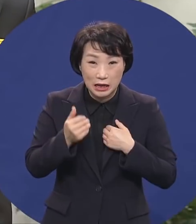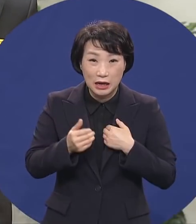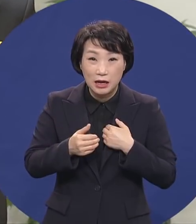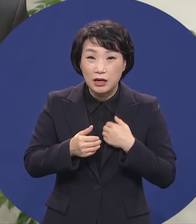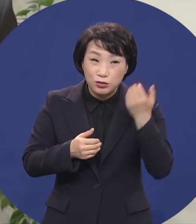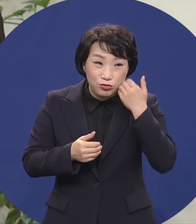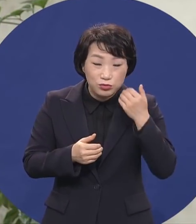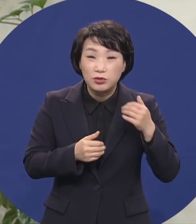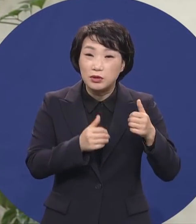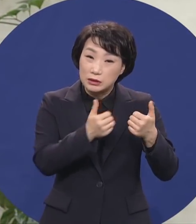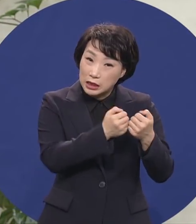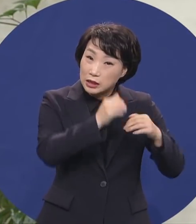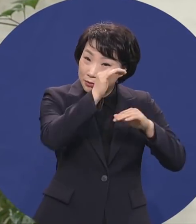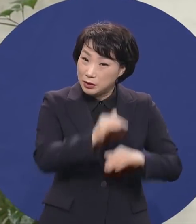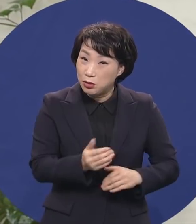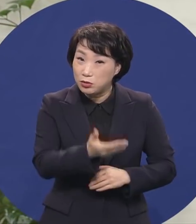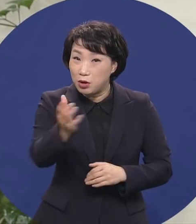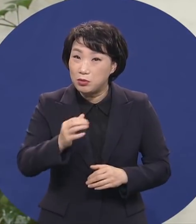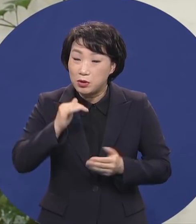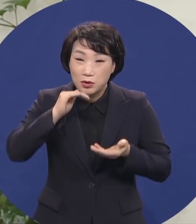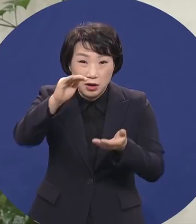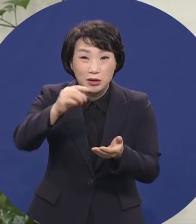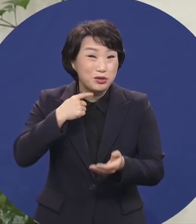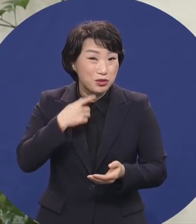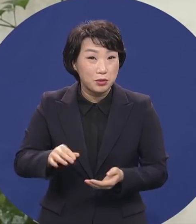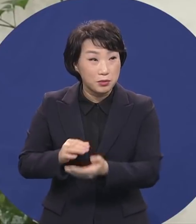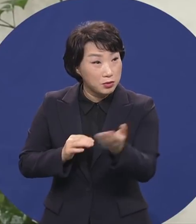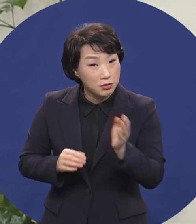성도들과 상담한 얘기 바깥으로 안 나가죠.